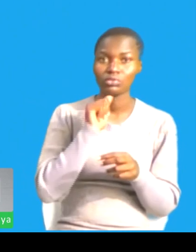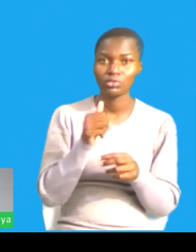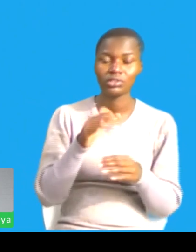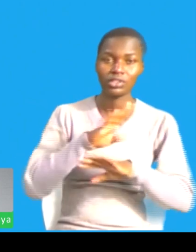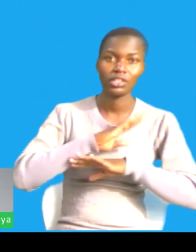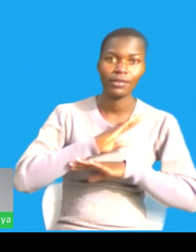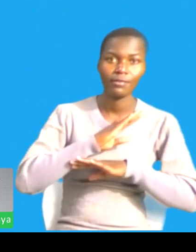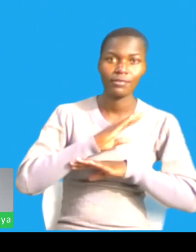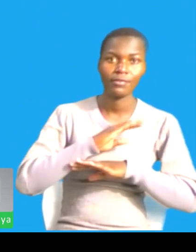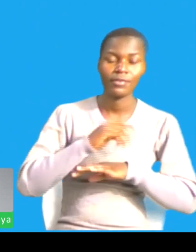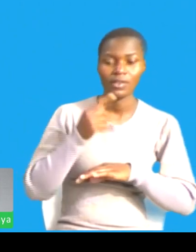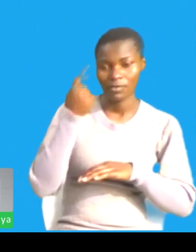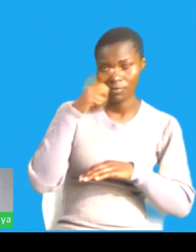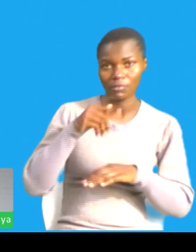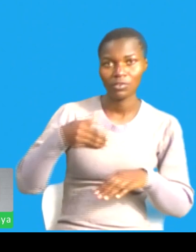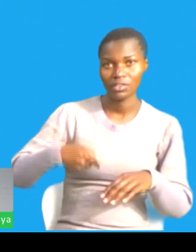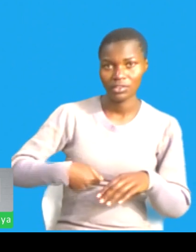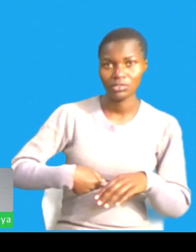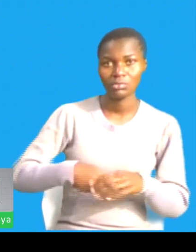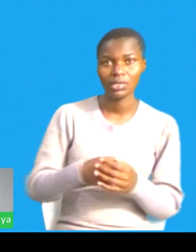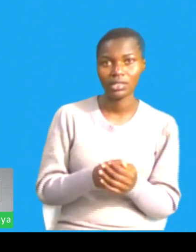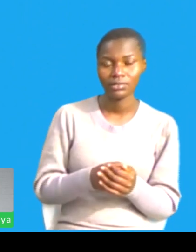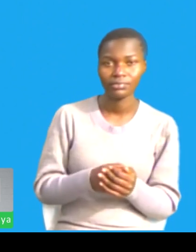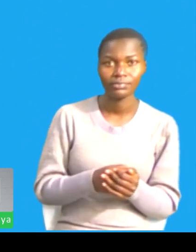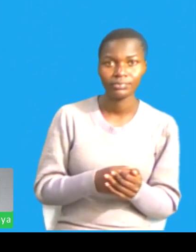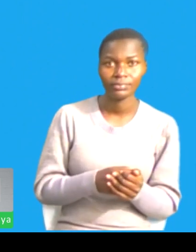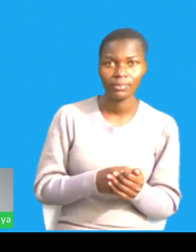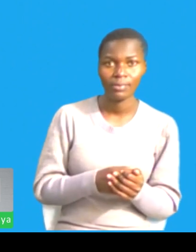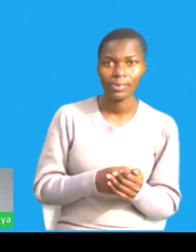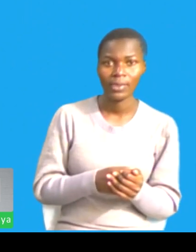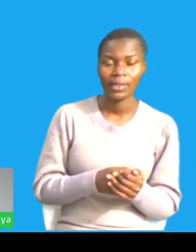kujaza matumbo zetu. Is a scandal forming out of Telkom?